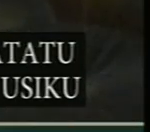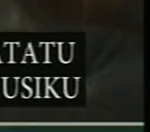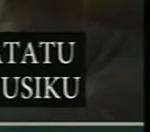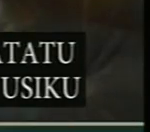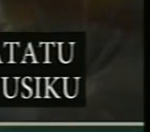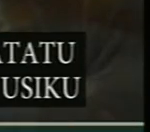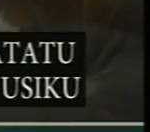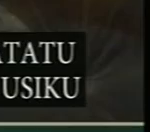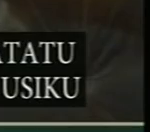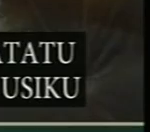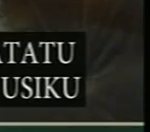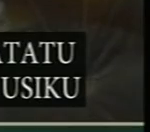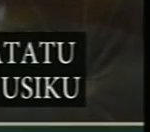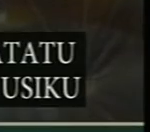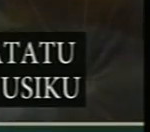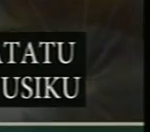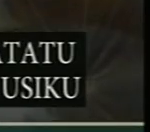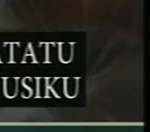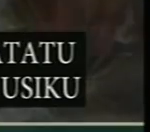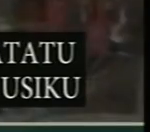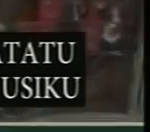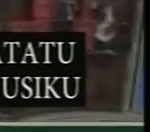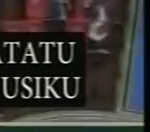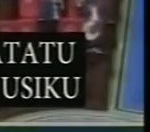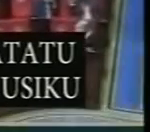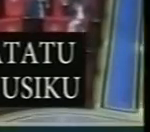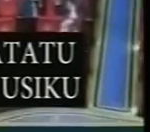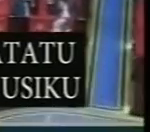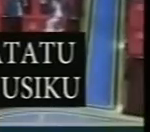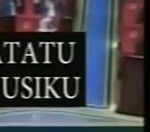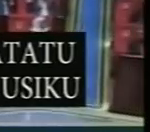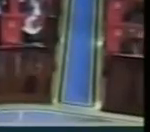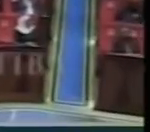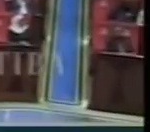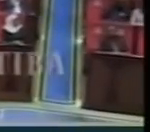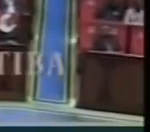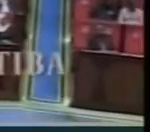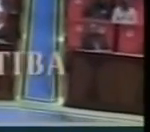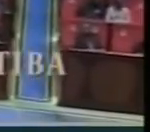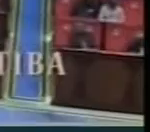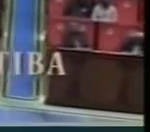Katiba mpya inawezekana. Timiza wajibu wako.